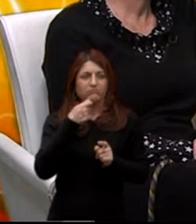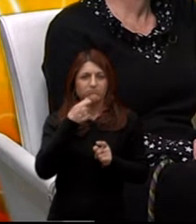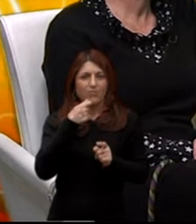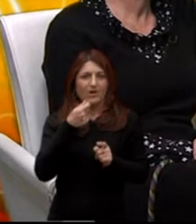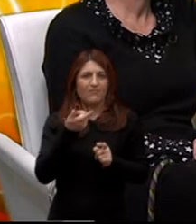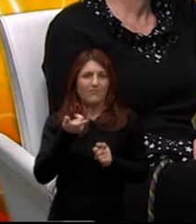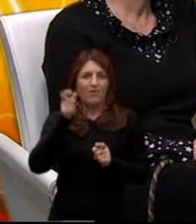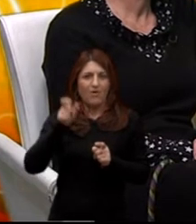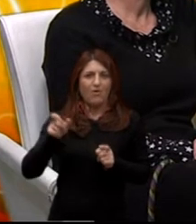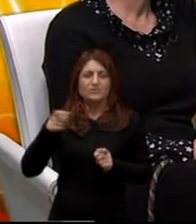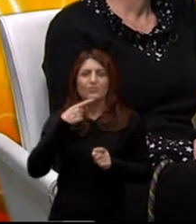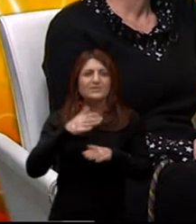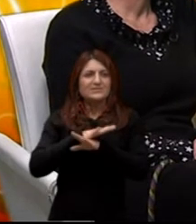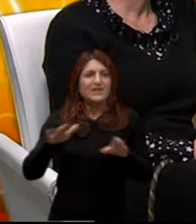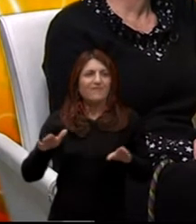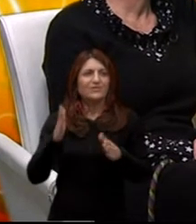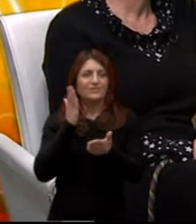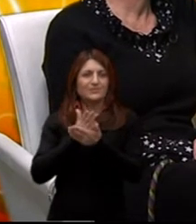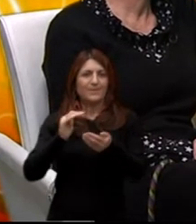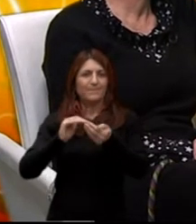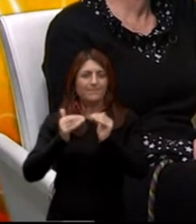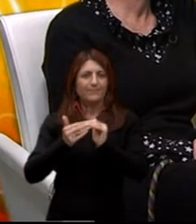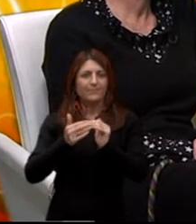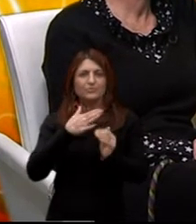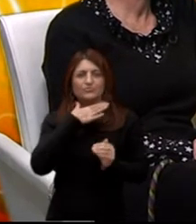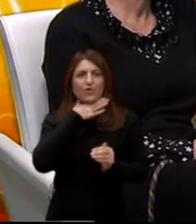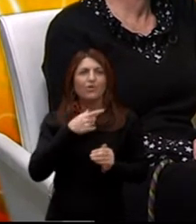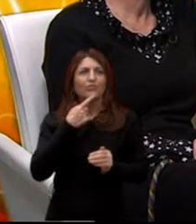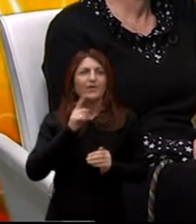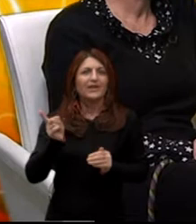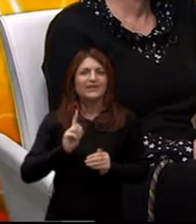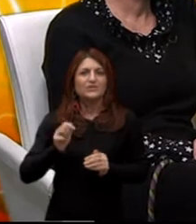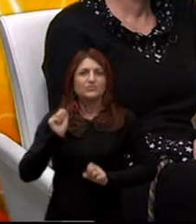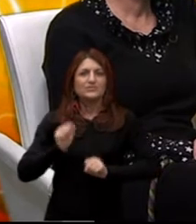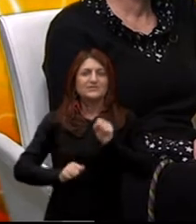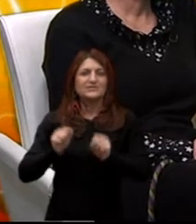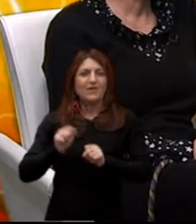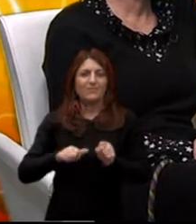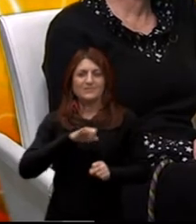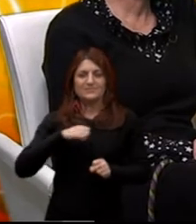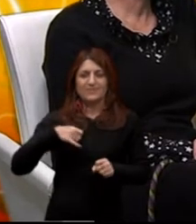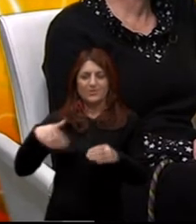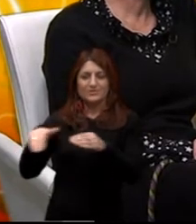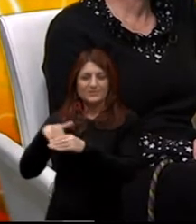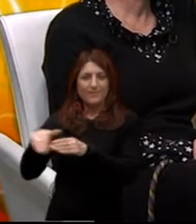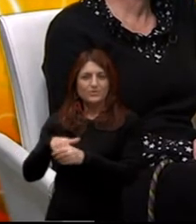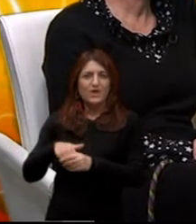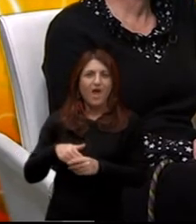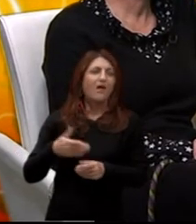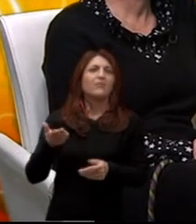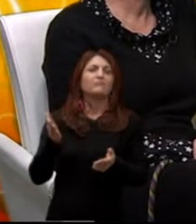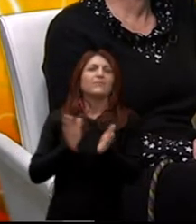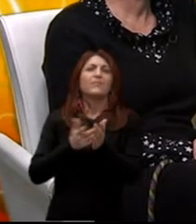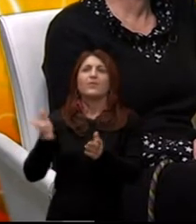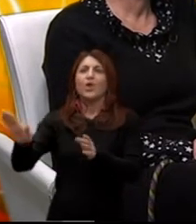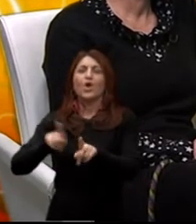su završile prilagođeno školovanje, ali koje nisu sposobne za samostalno zapošljavanje, dok su njihovi roditelji na poslu